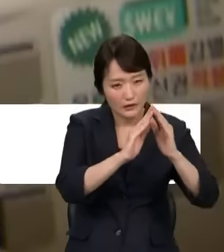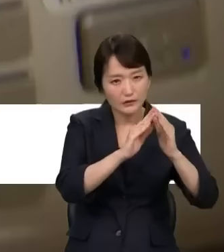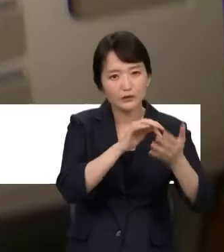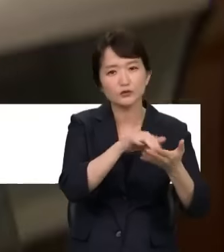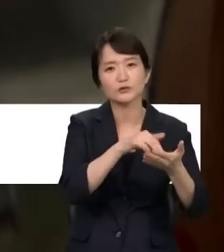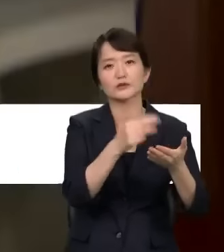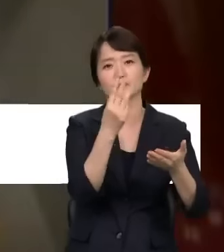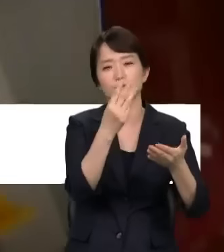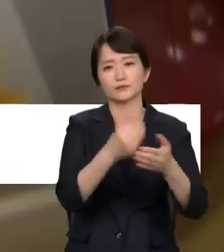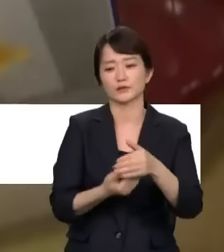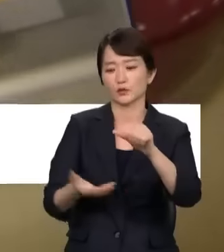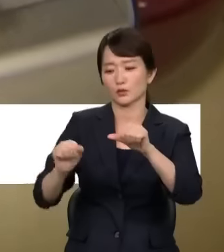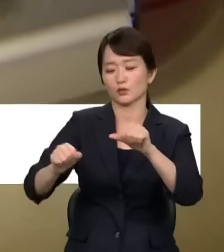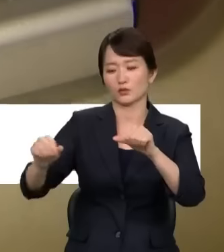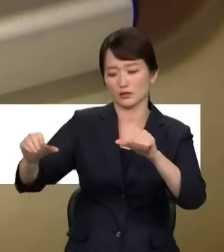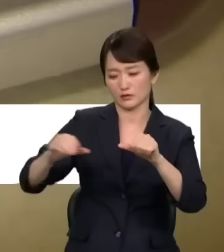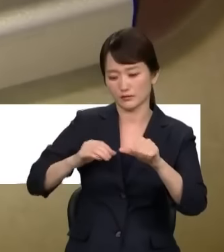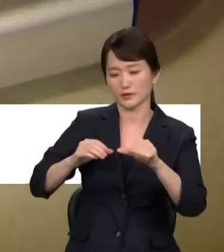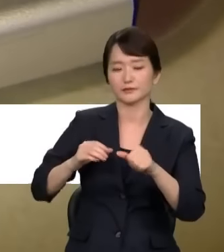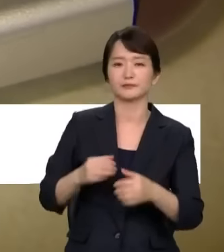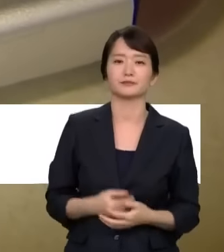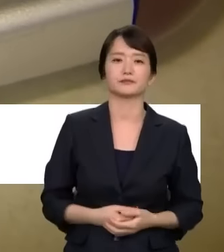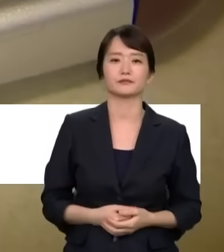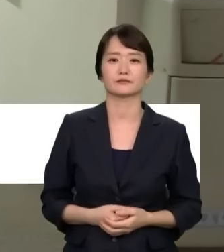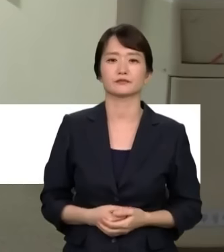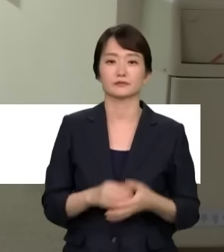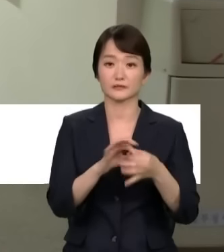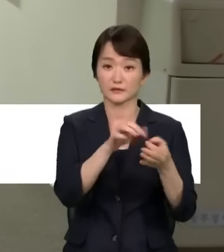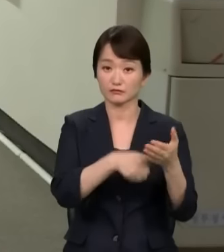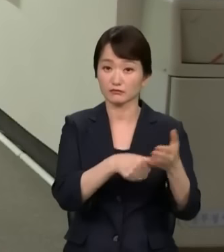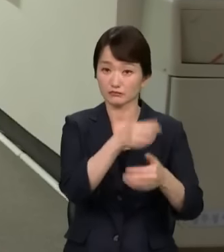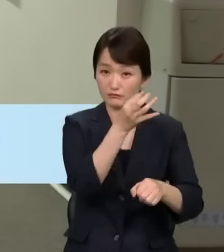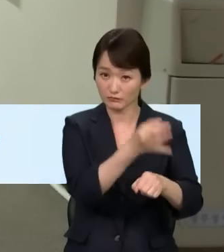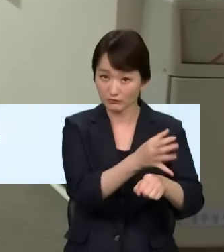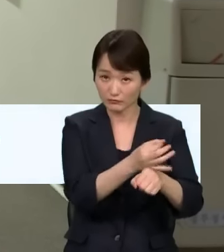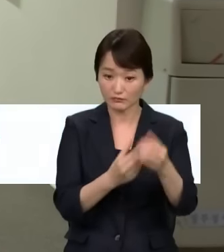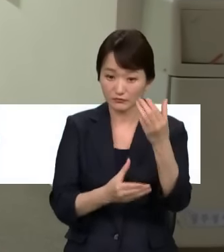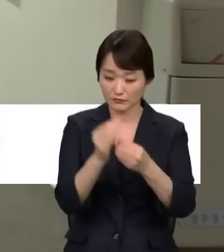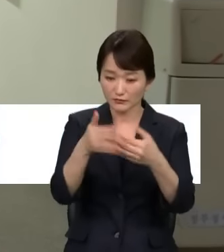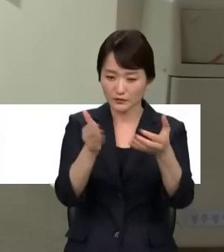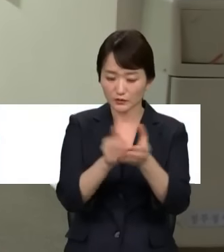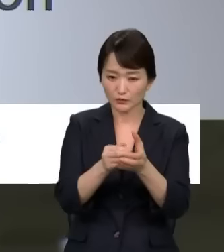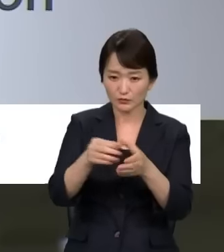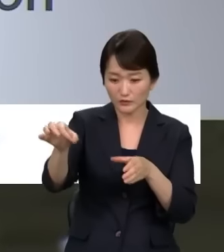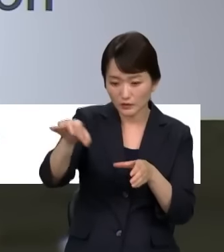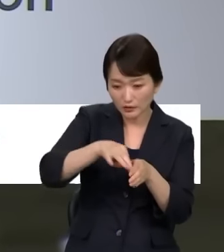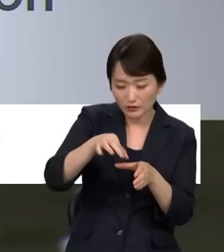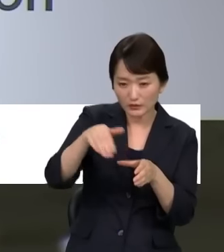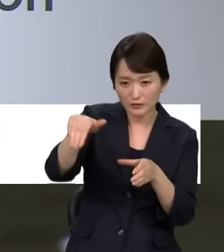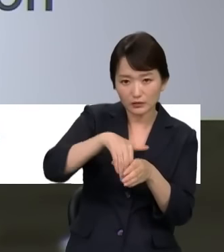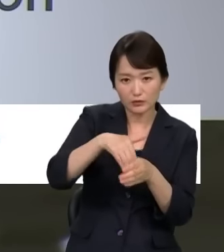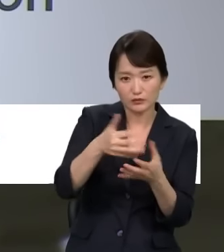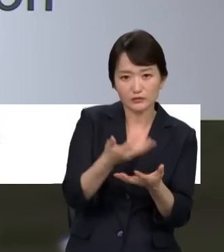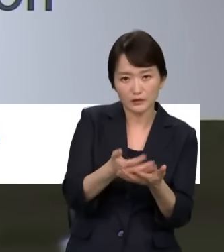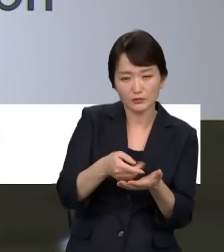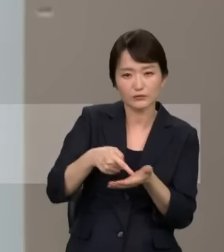걸쳐 5억 원 가까이를 받았습니다. 관련 물품을 구매했다며 통일부에 입금증을 증빙 자료로